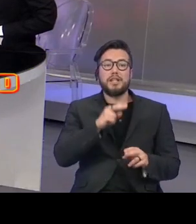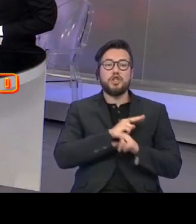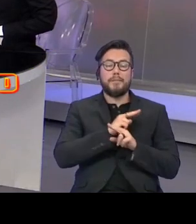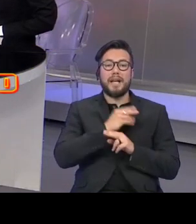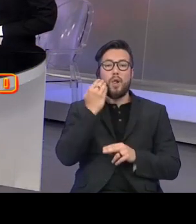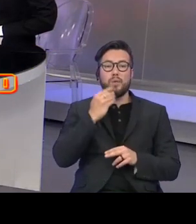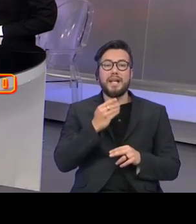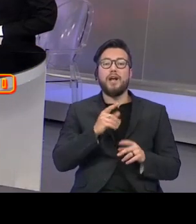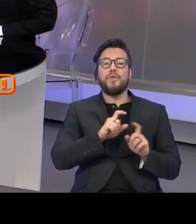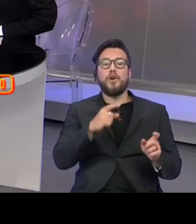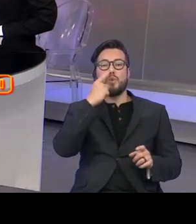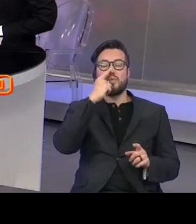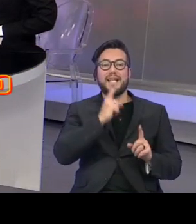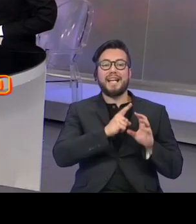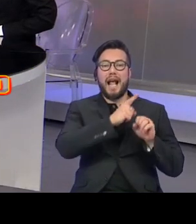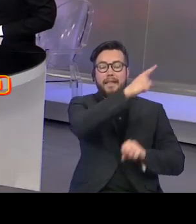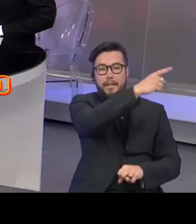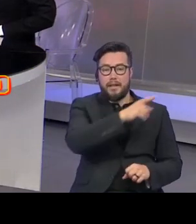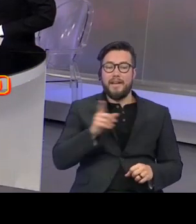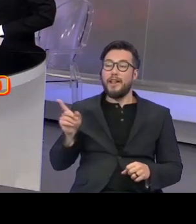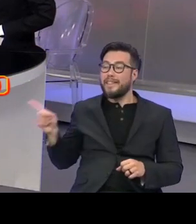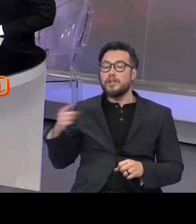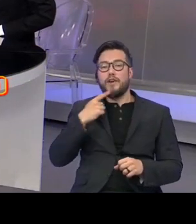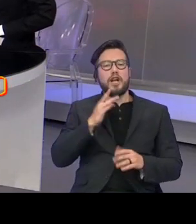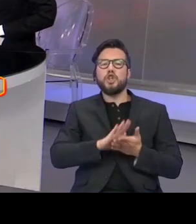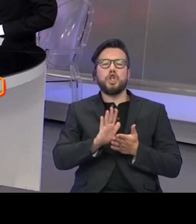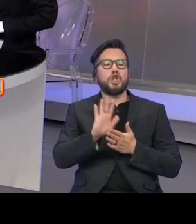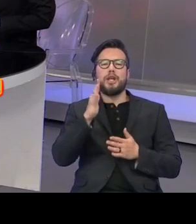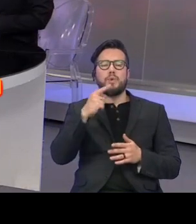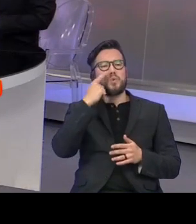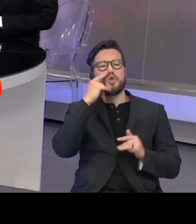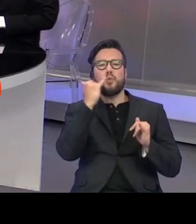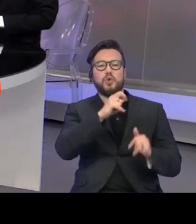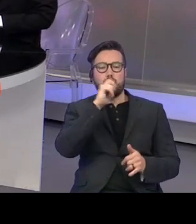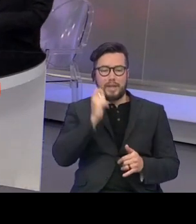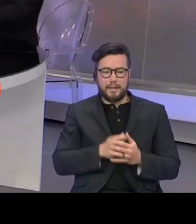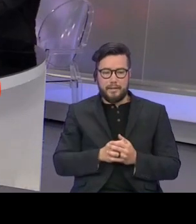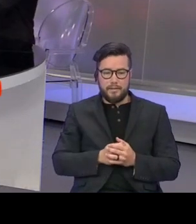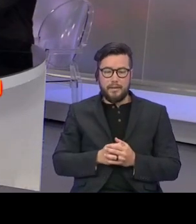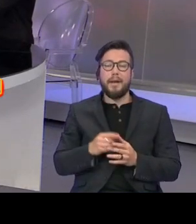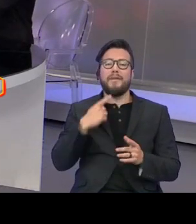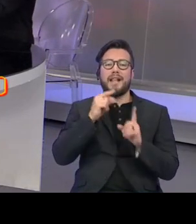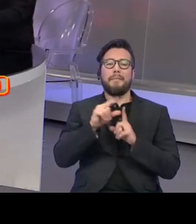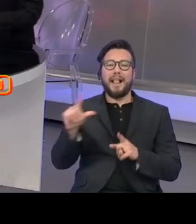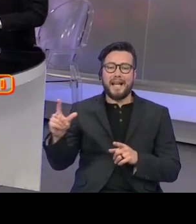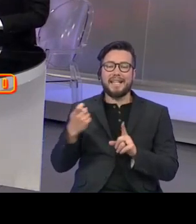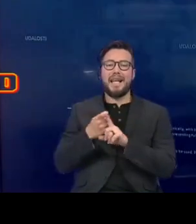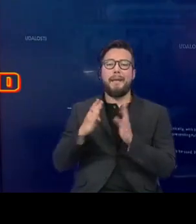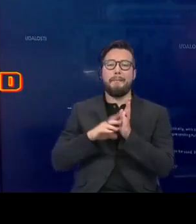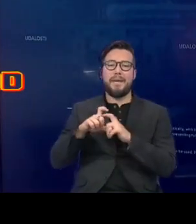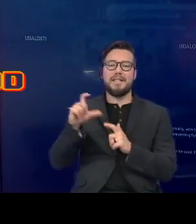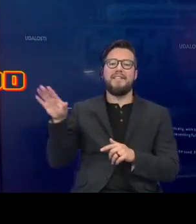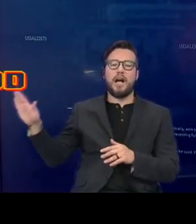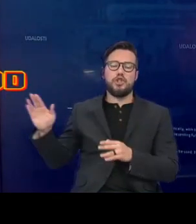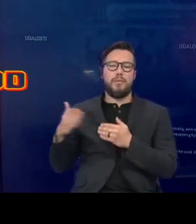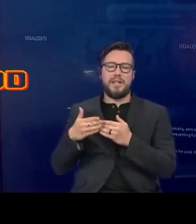pod ruskými raketami. To sú tie rakety, o ktorých sa hovorí, že nikdy nebudú padať na Ukrajinu, lebo Rusi by v živote nezaútočili na Ukrajinu. Povedal to Pellegrini aj kmec, vaši dvaja najbližší a